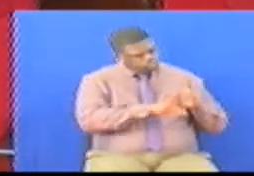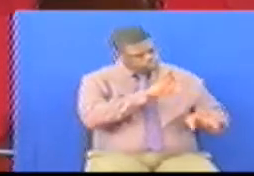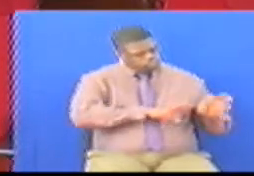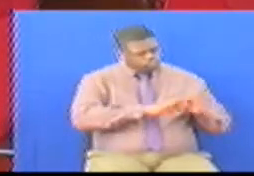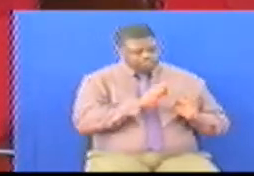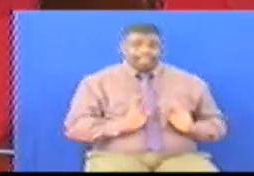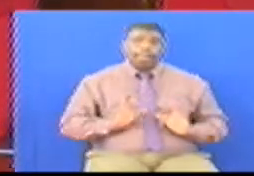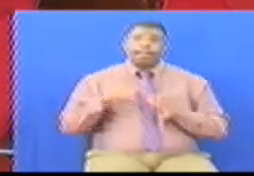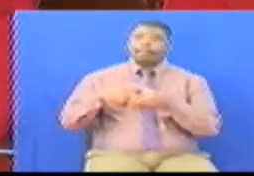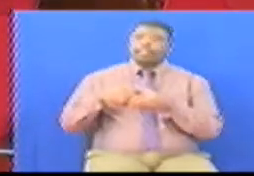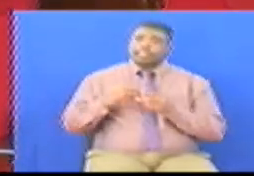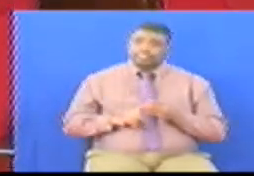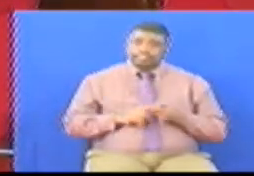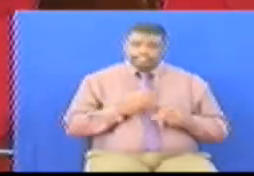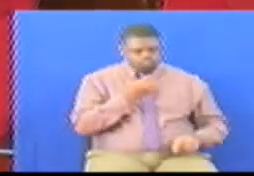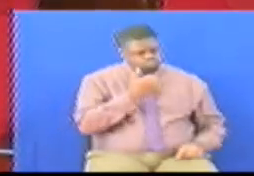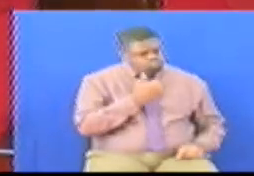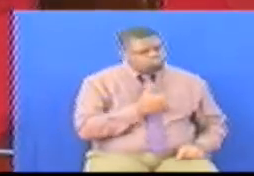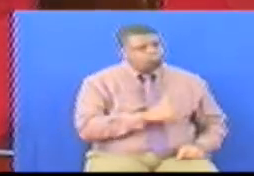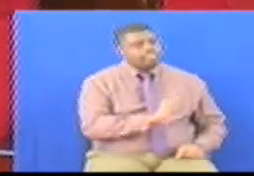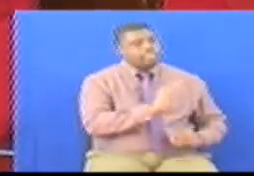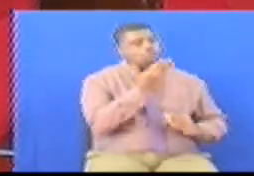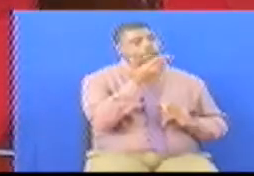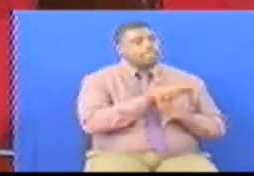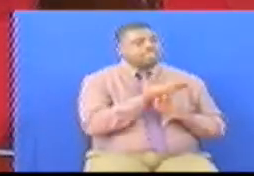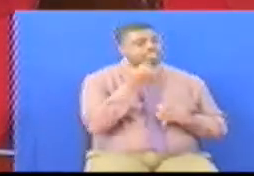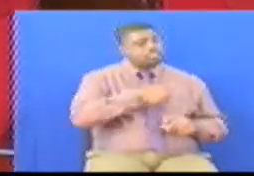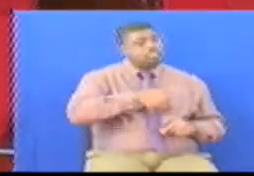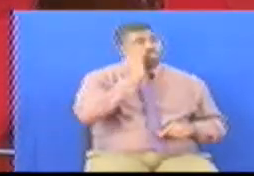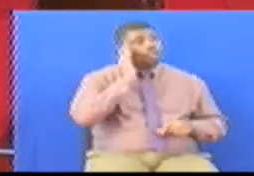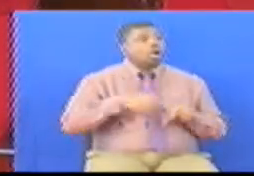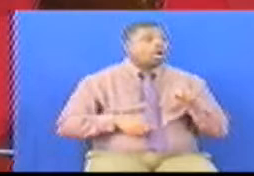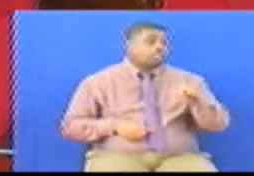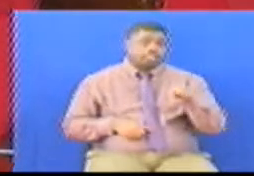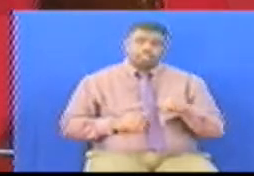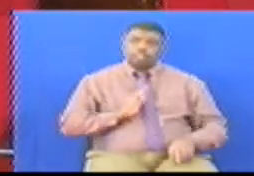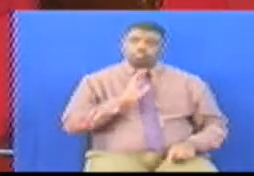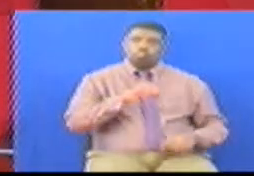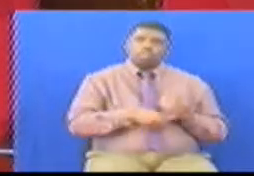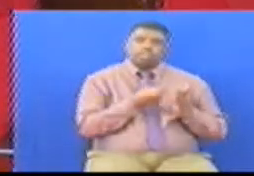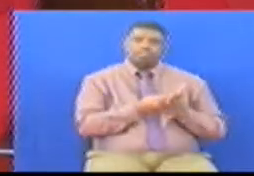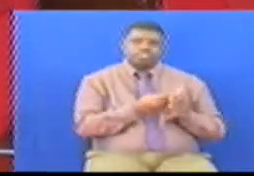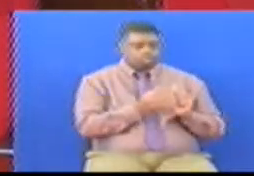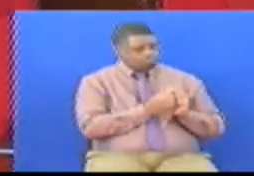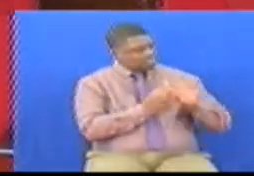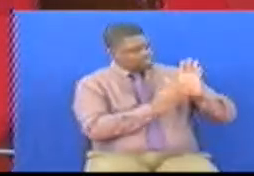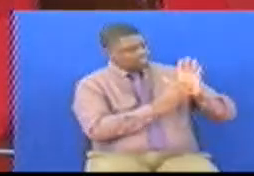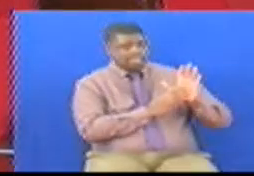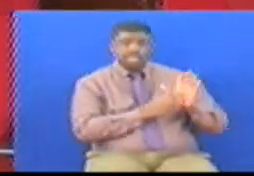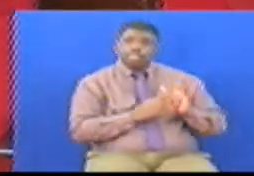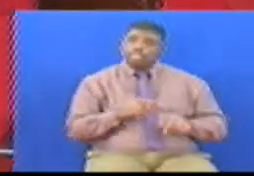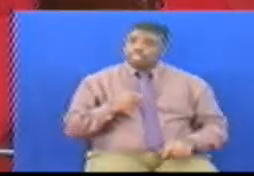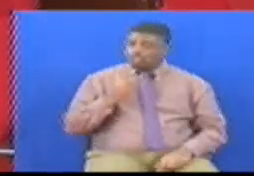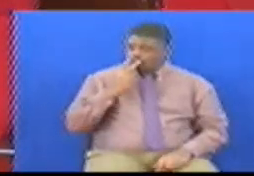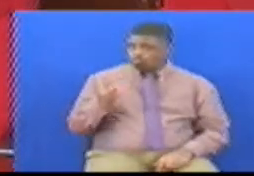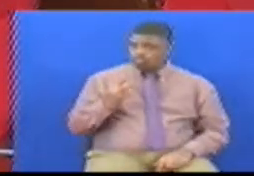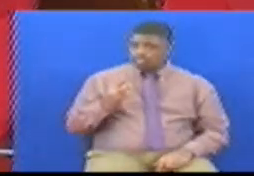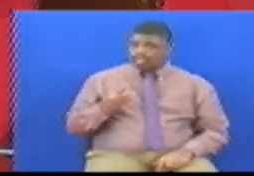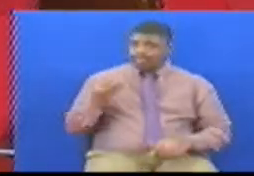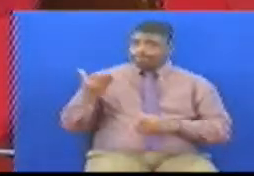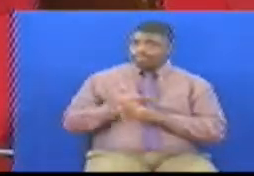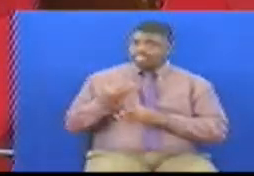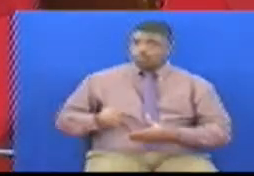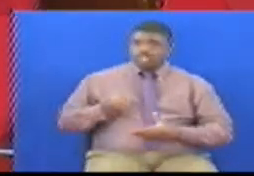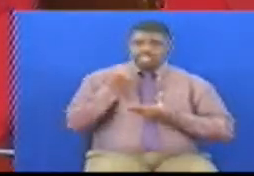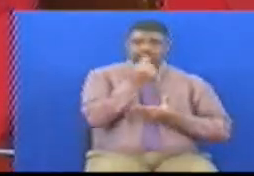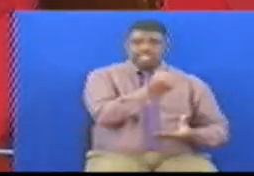uchambuzi wa kamati katika mwenendo wa benki za serikali katika mwaka wa fedha 2019 ulibaini kuwa benki ya uwekezaji biashara na